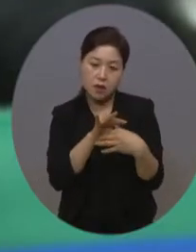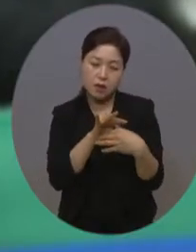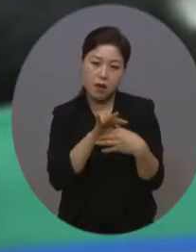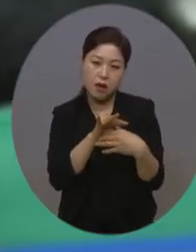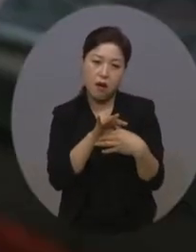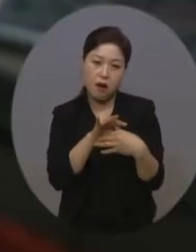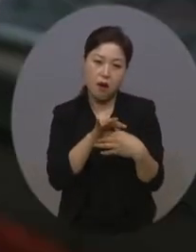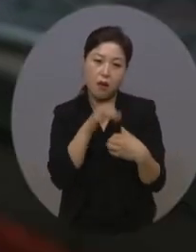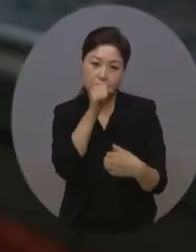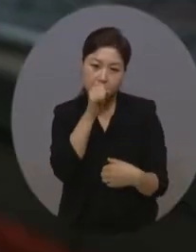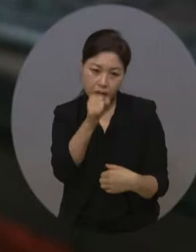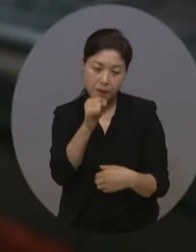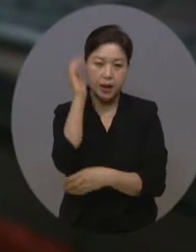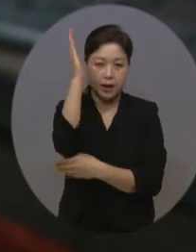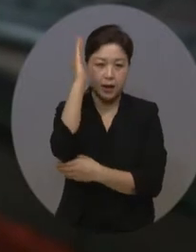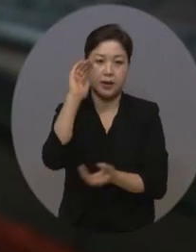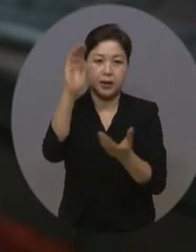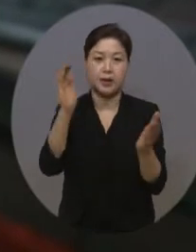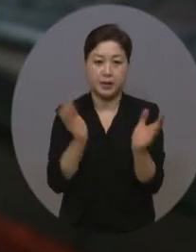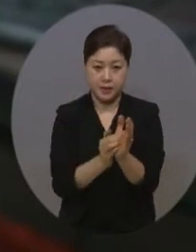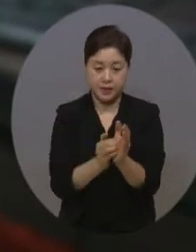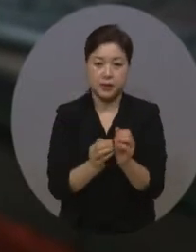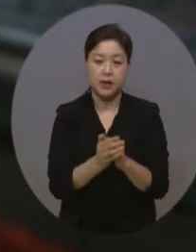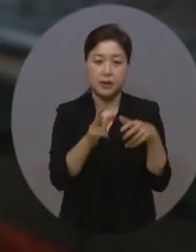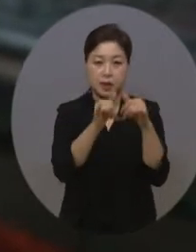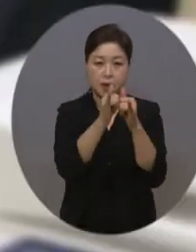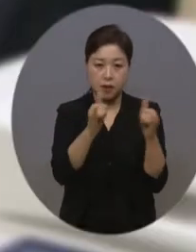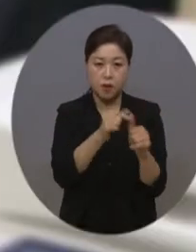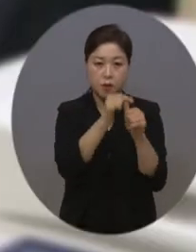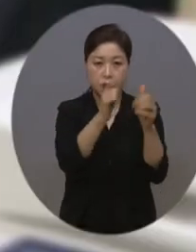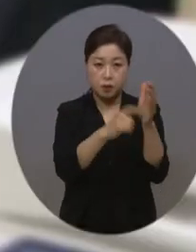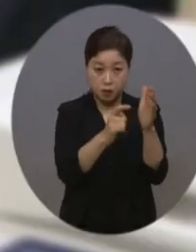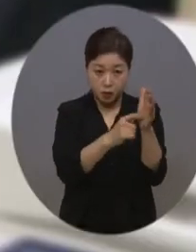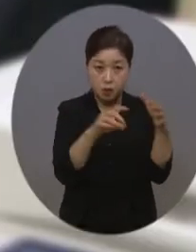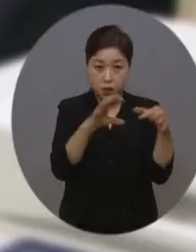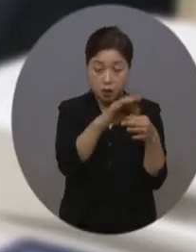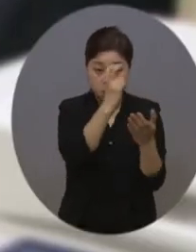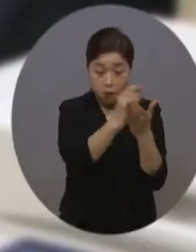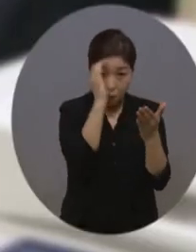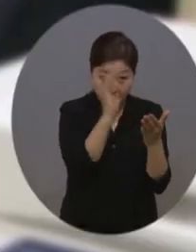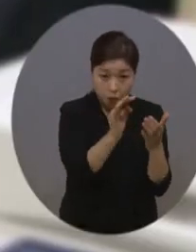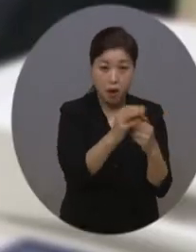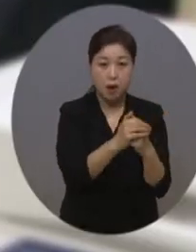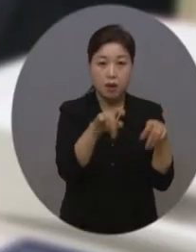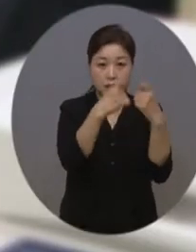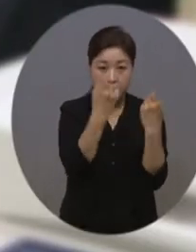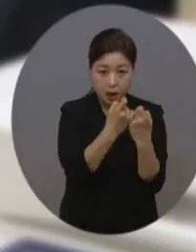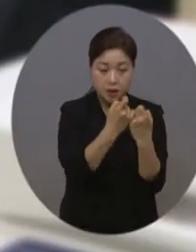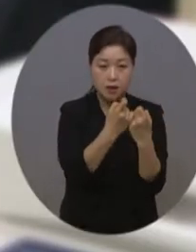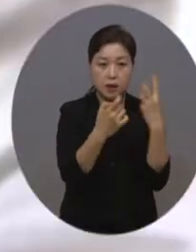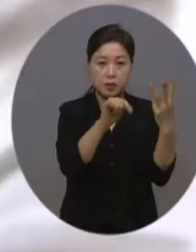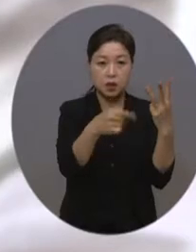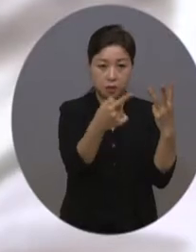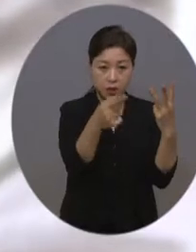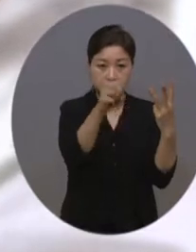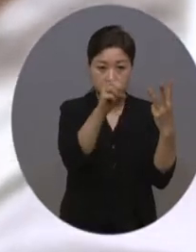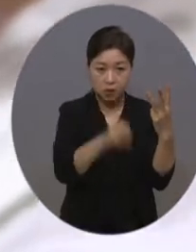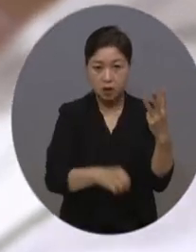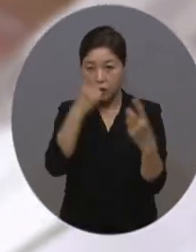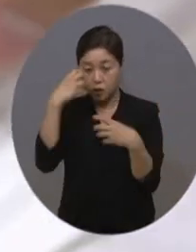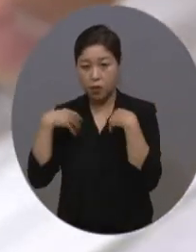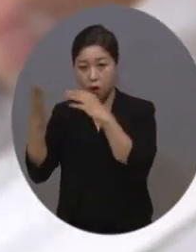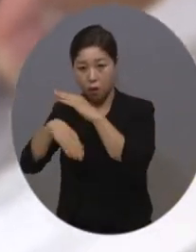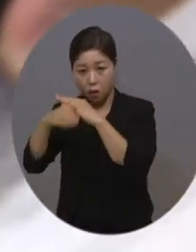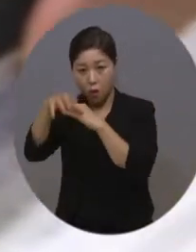촉진 및 직업재활법에서는 민간 부문의 장애인 의무고용률은 3.1%, 정부와 공공기관은